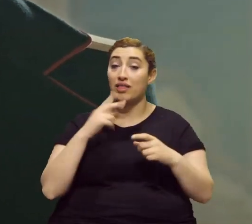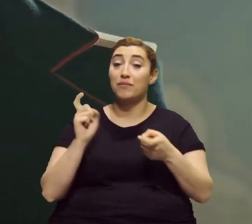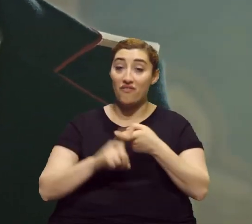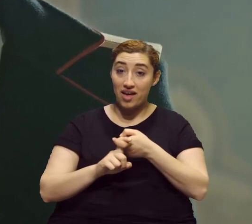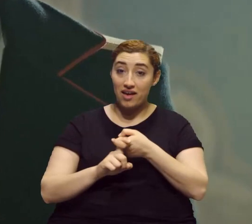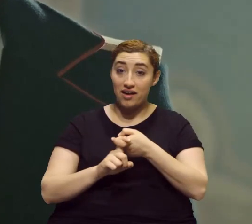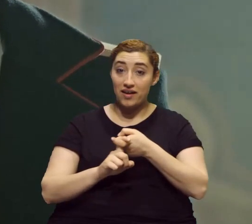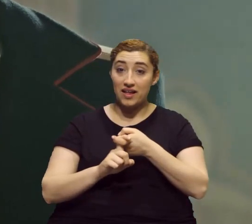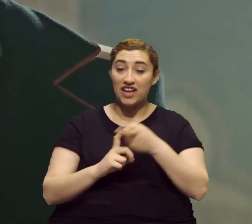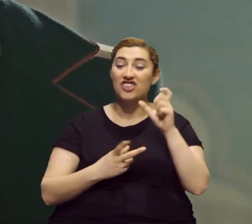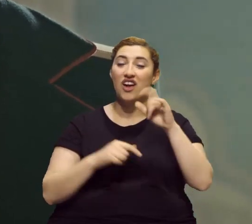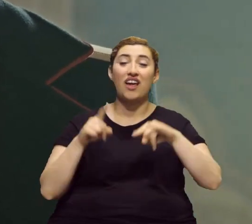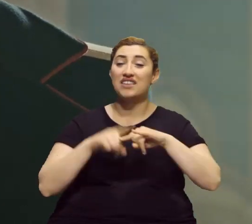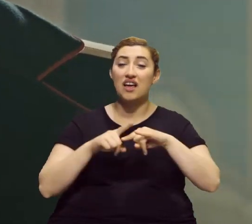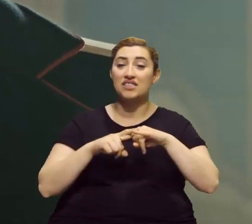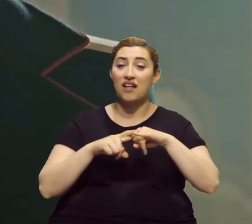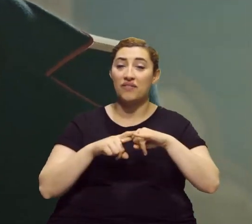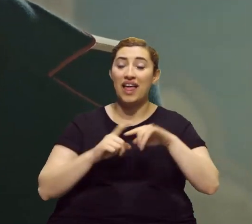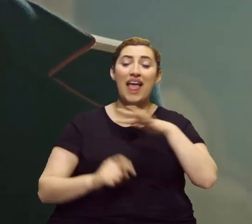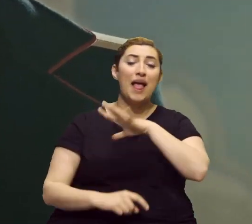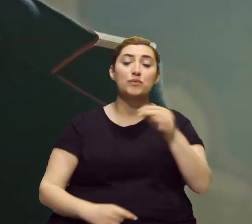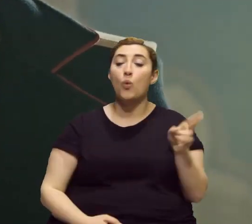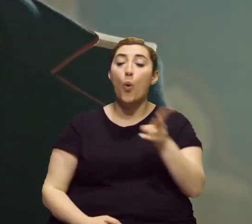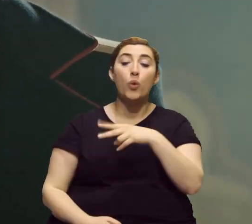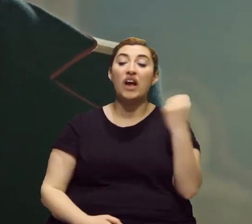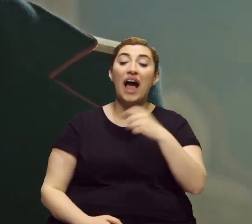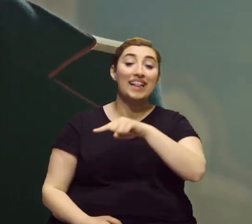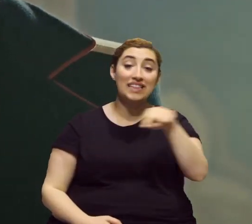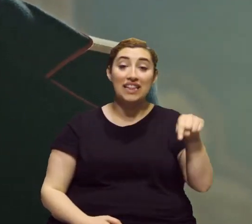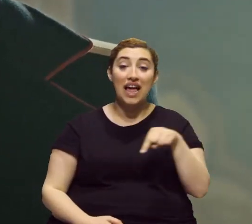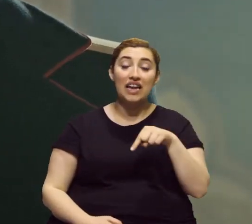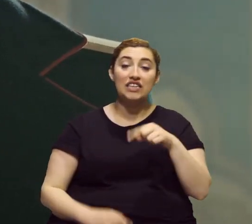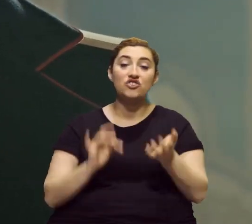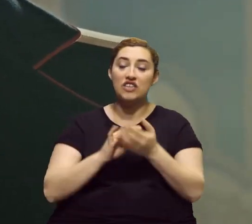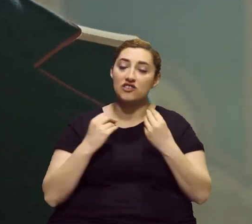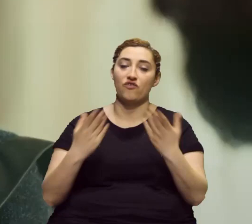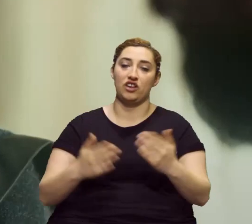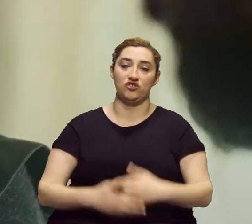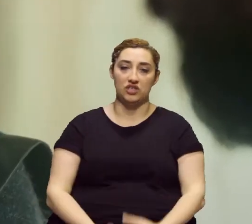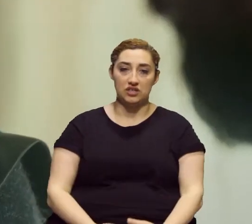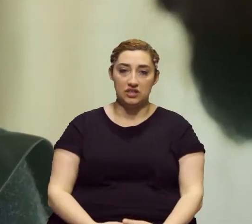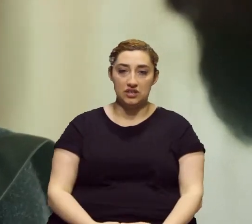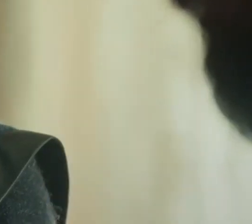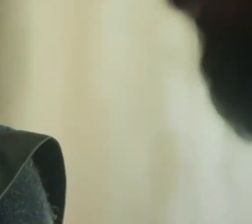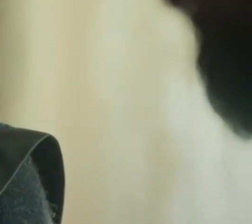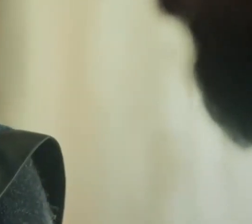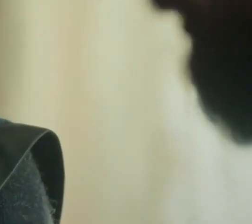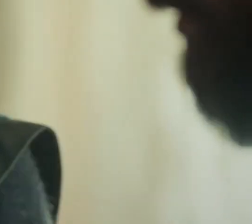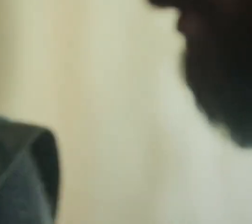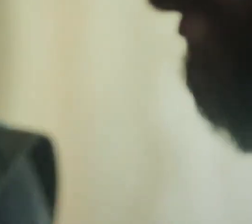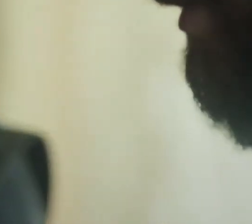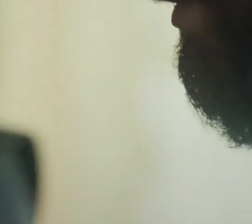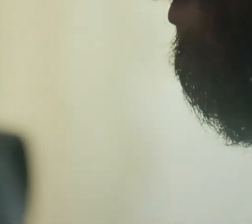ve Çerkes Hasan'ı, hepsini öldüren katillerden hesap soracaksınız. Mustafa saygıyla baş eğdi.